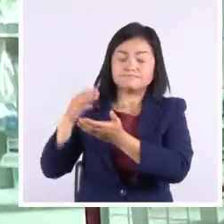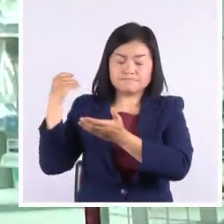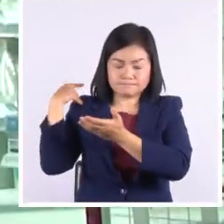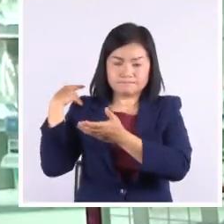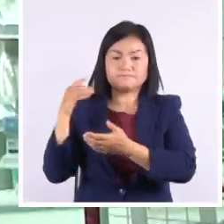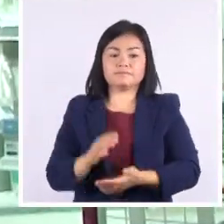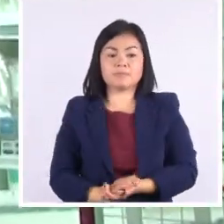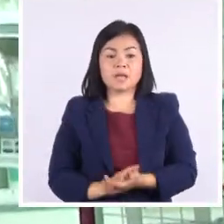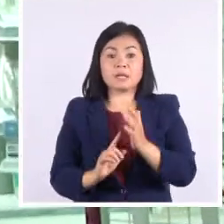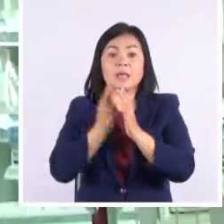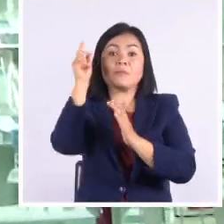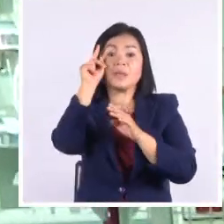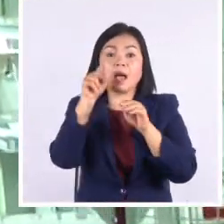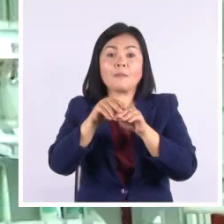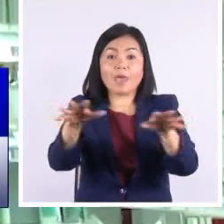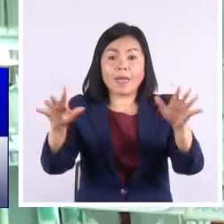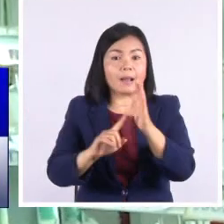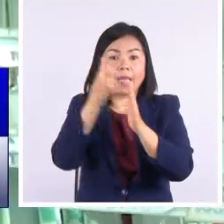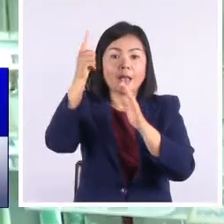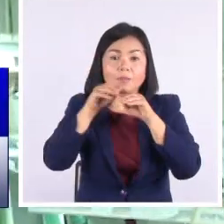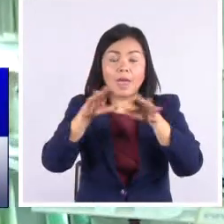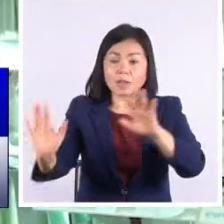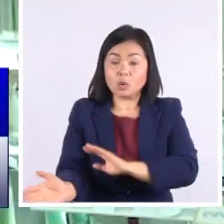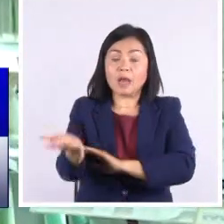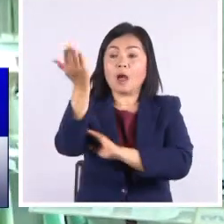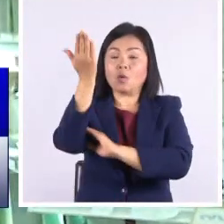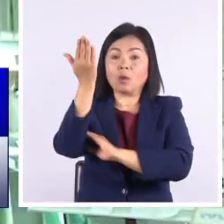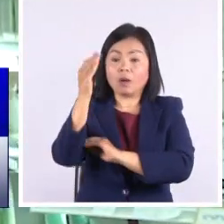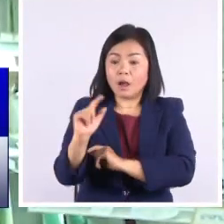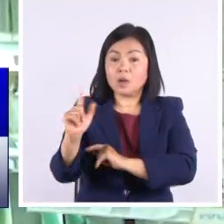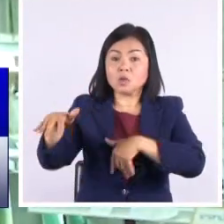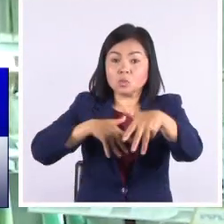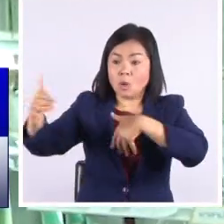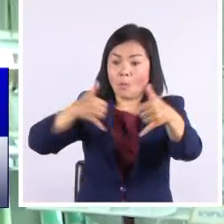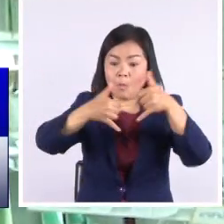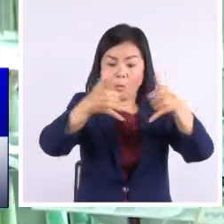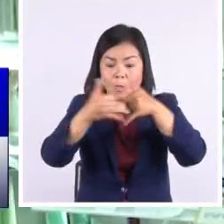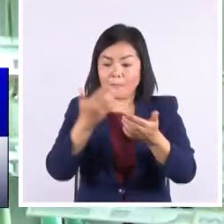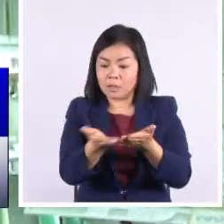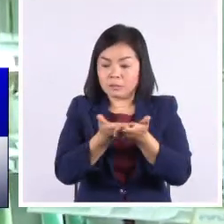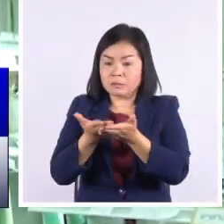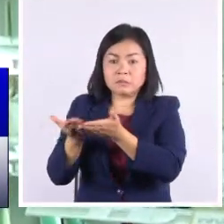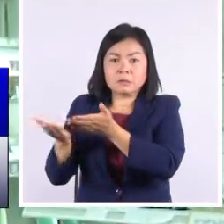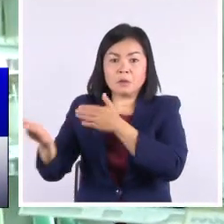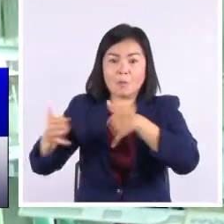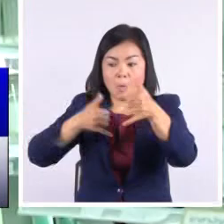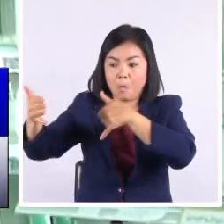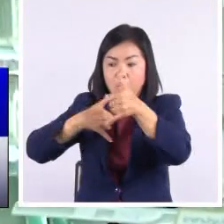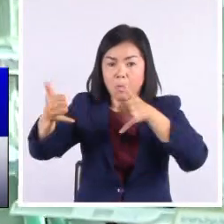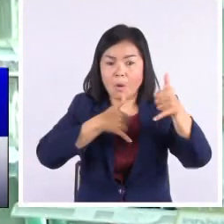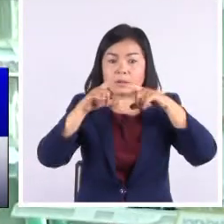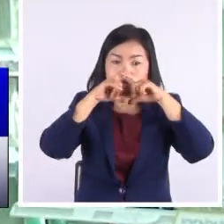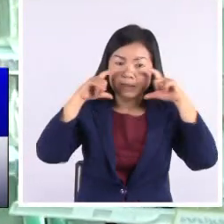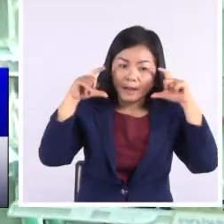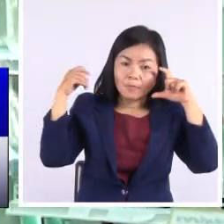ก็ตั้งแต่มีข่าวว่าไงวันแรกเลยว่ารุ่งขึ้นปุ๊บเนี่ยก็ประชาชนเข้ามาซื้อเยอะขึ้นหลายเท่าตัวเลยครับทั้งหน้า